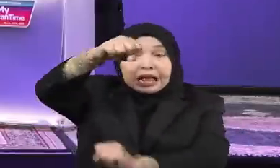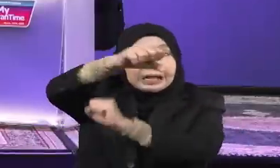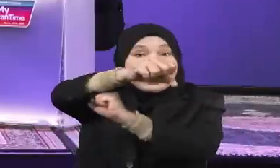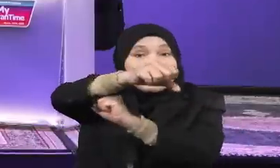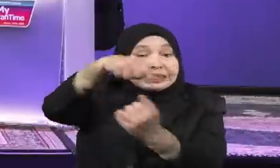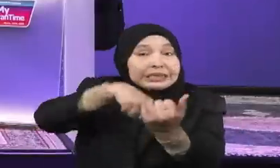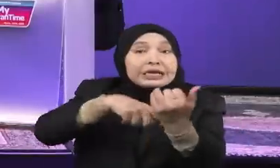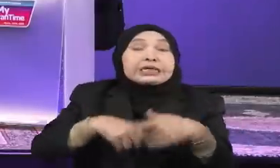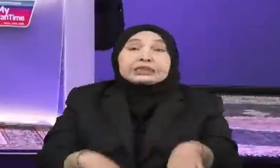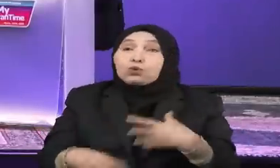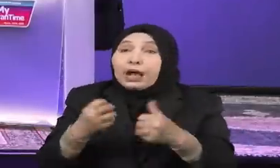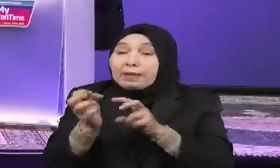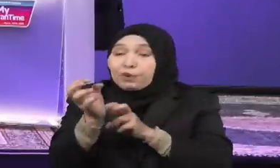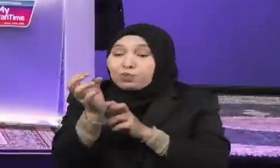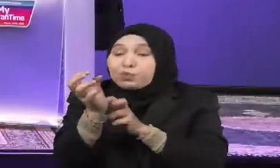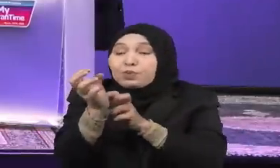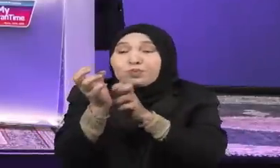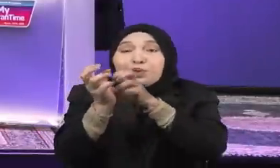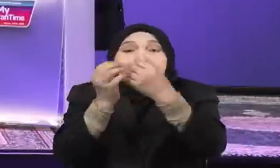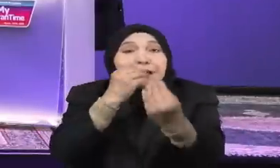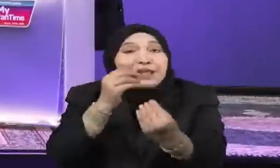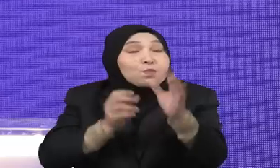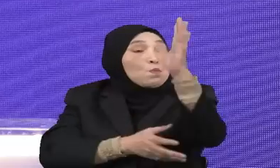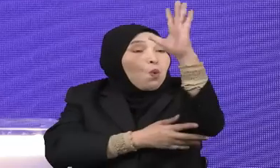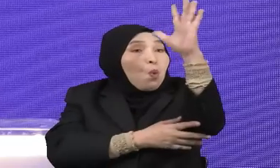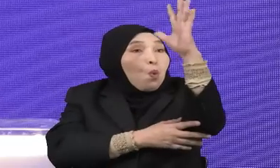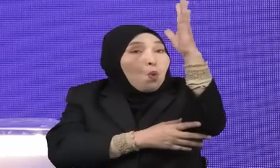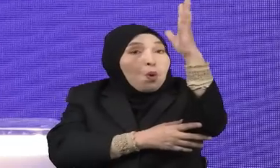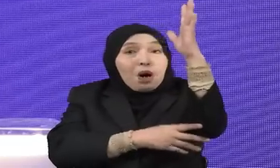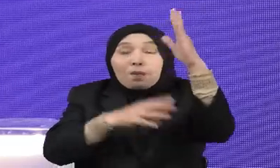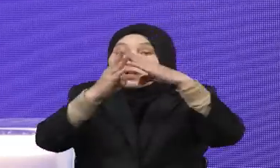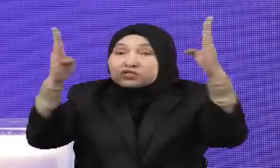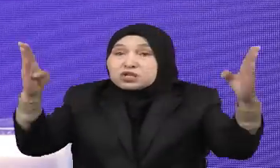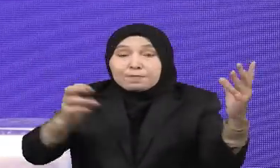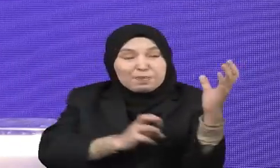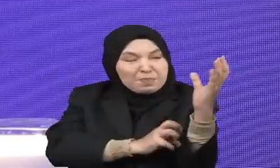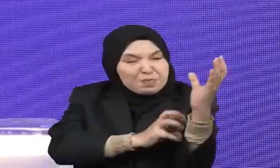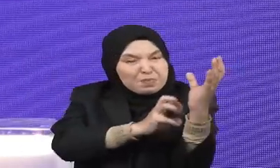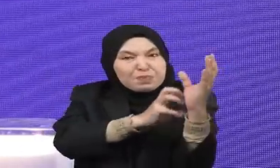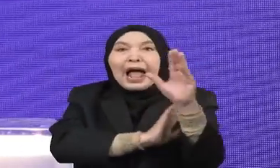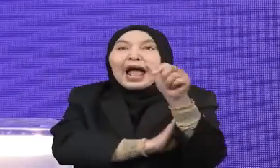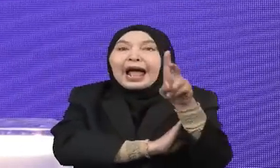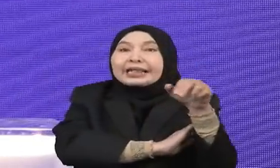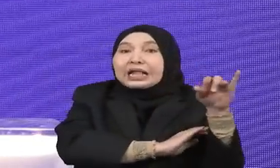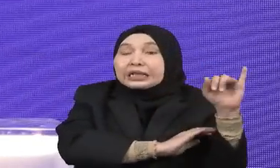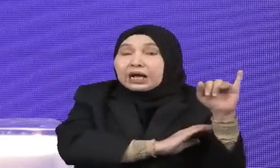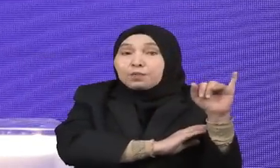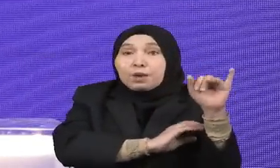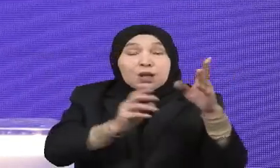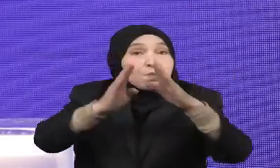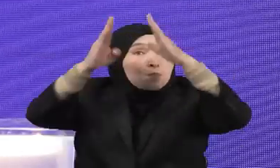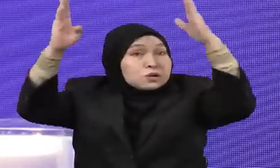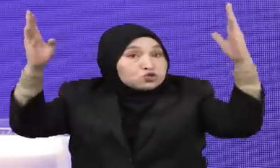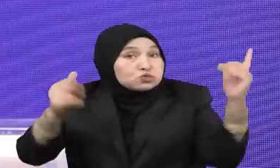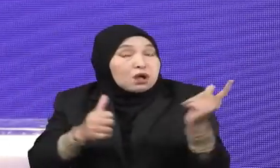ke ya ataupun kalau pukul itu besar dimakan anak-anak asalnya kuat tetapi akhirnya melemah jadi bila